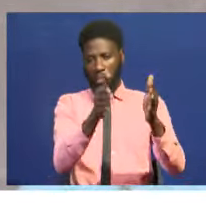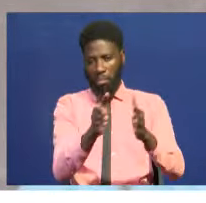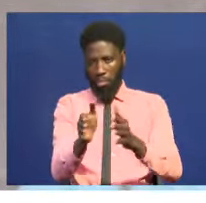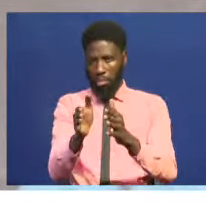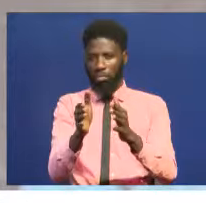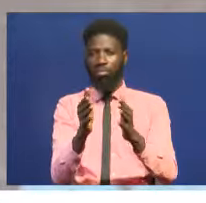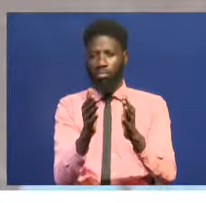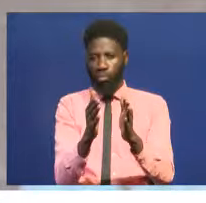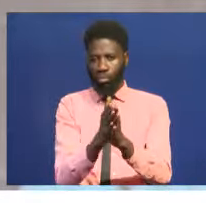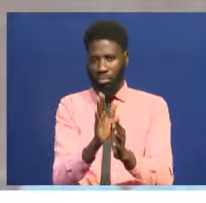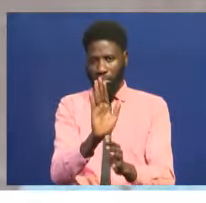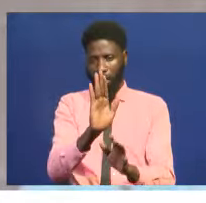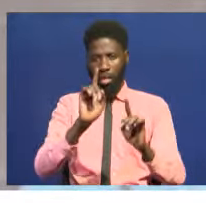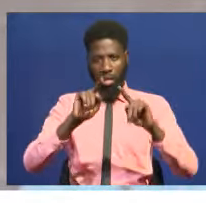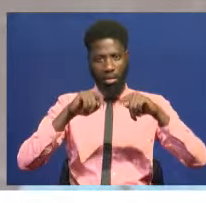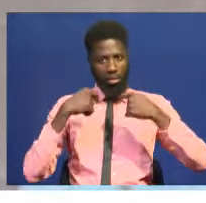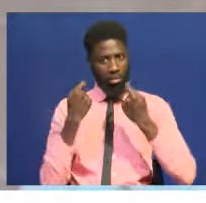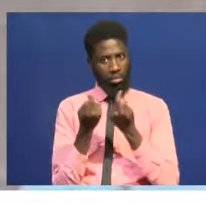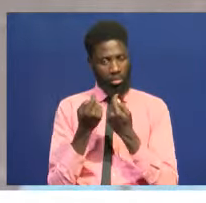wako ndio tuweze